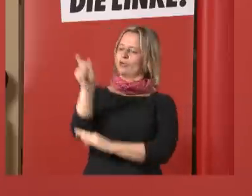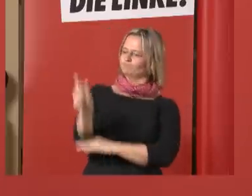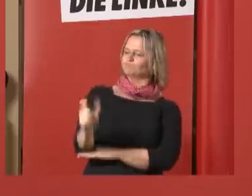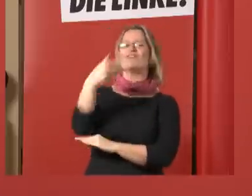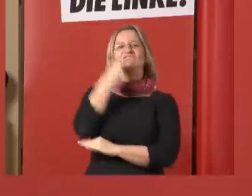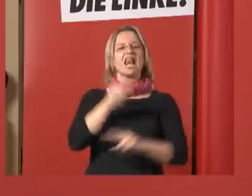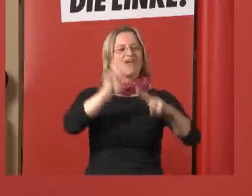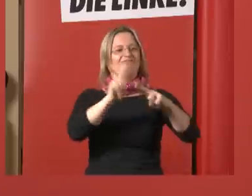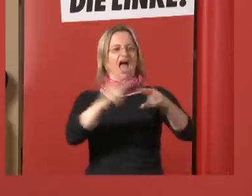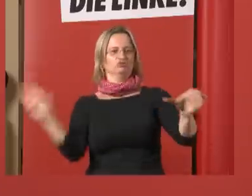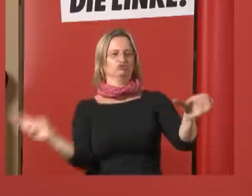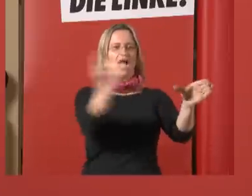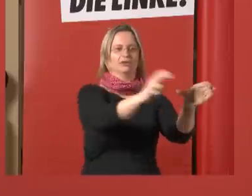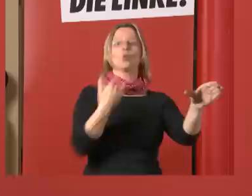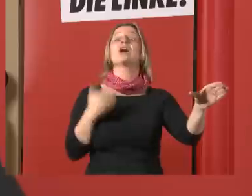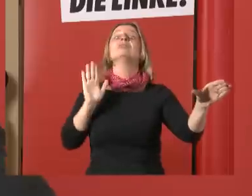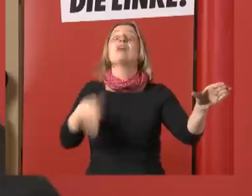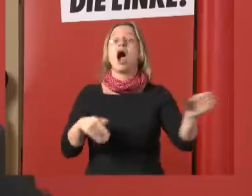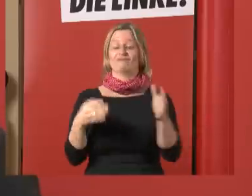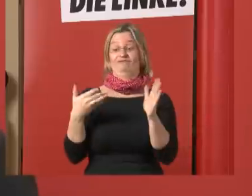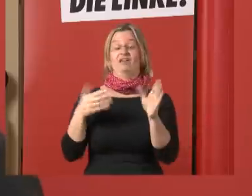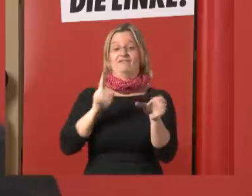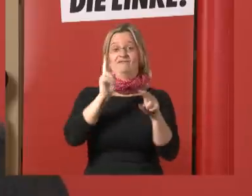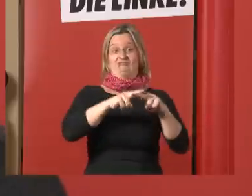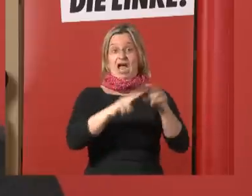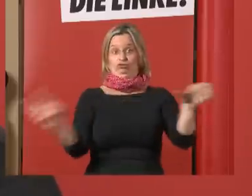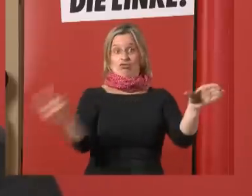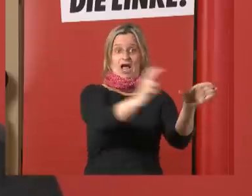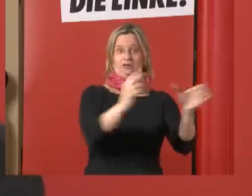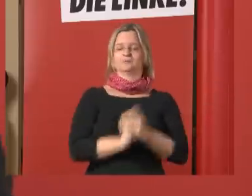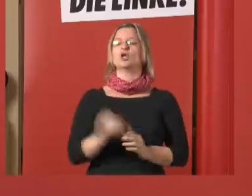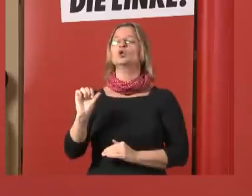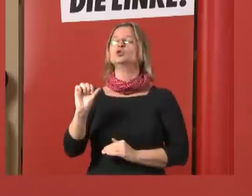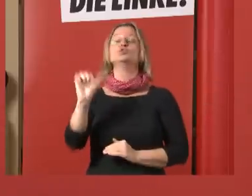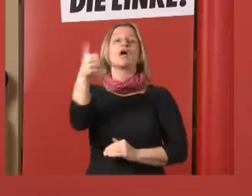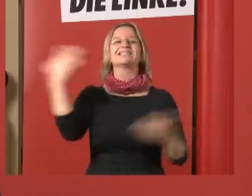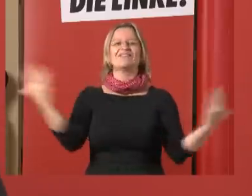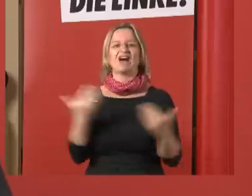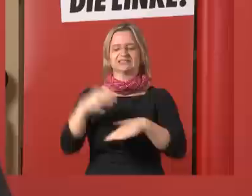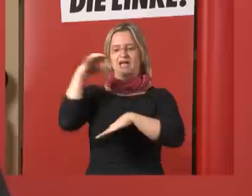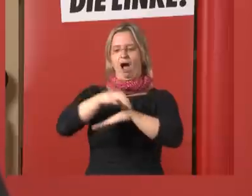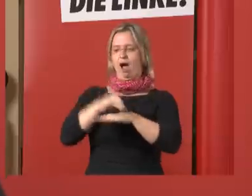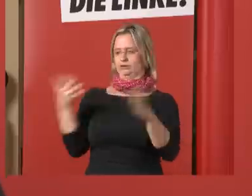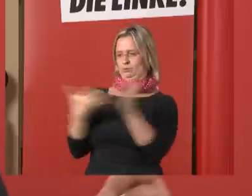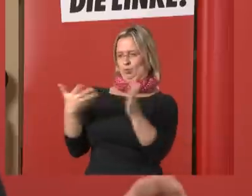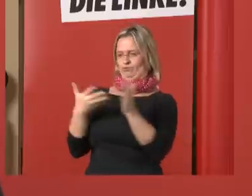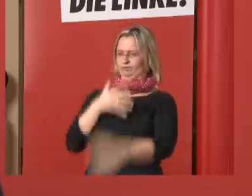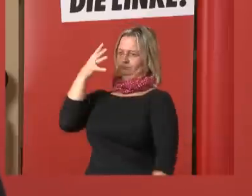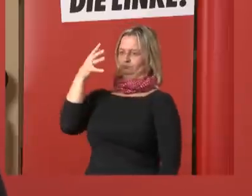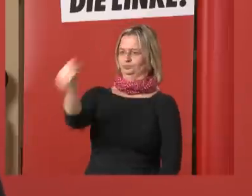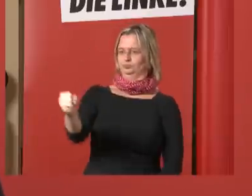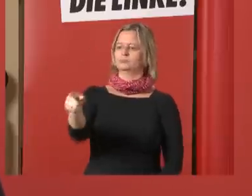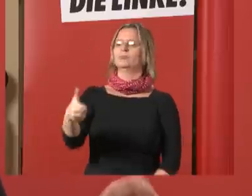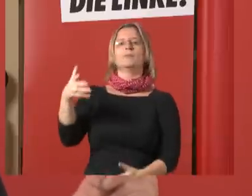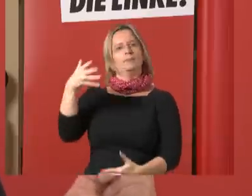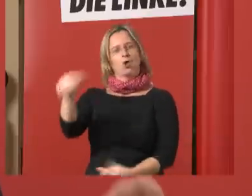schon mal los bei der Zugangsberechtigung. Um in einer Werkstatt arbeiten zu dürfen, muss man erstmal von ärztlicher